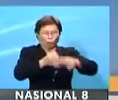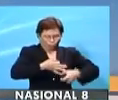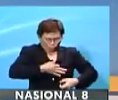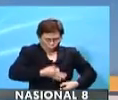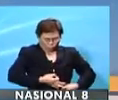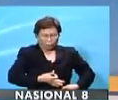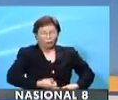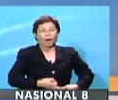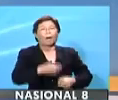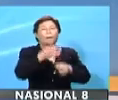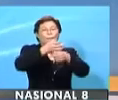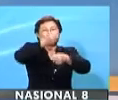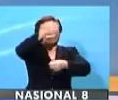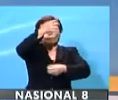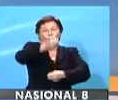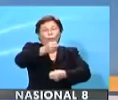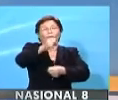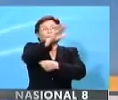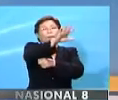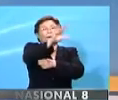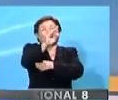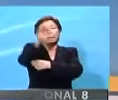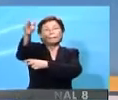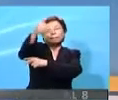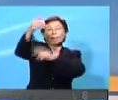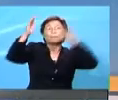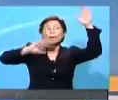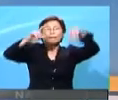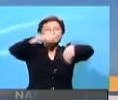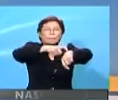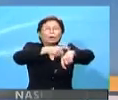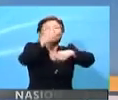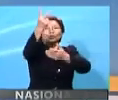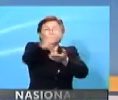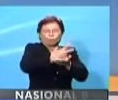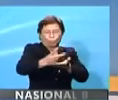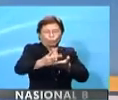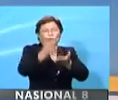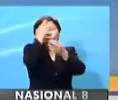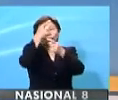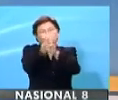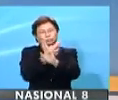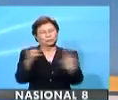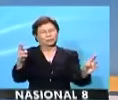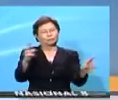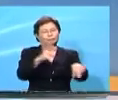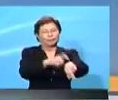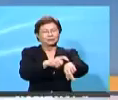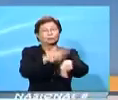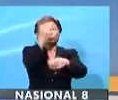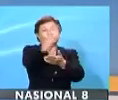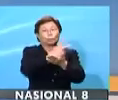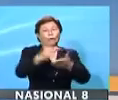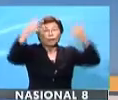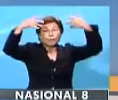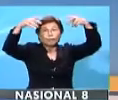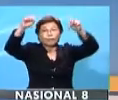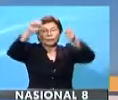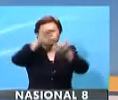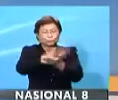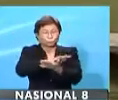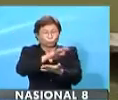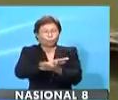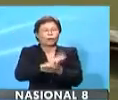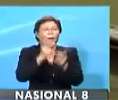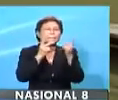dibaluti 58 bendera Malaysia itu mengambil masa 2 minggu untuk disiapkan. Pengetua sekolah Cik Hasin Isa